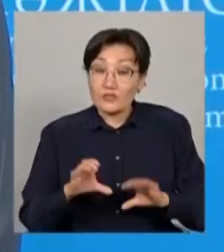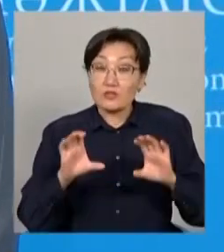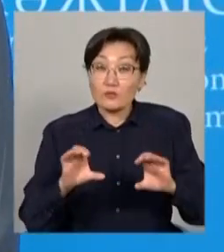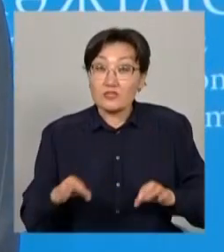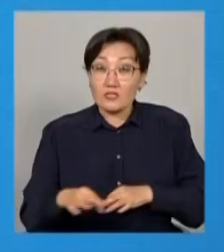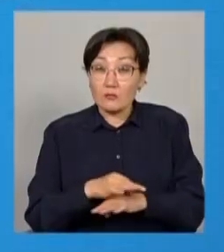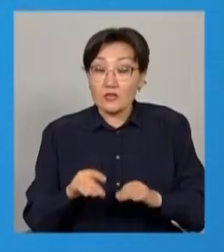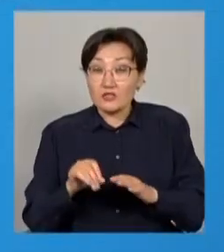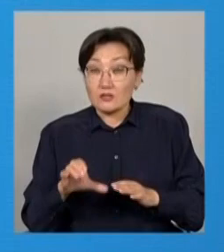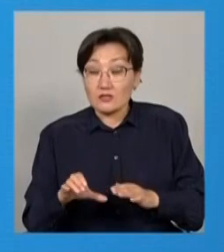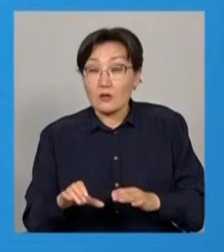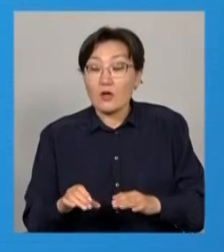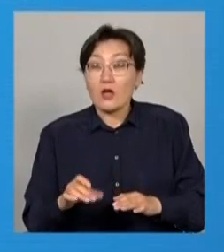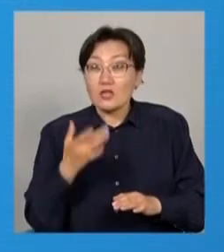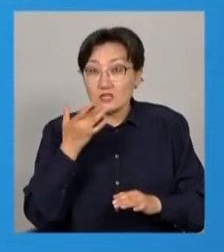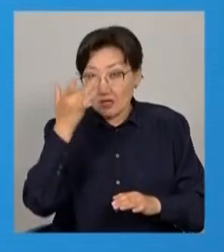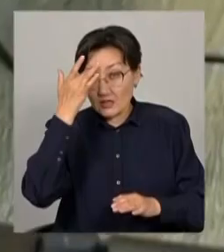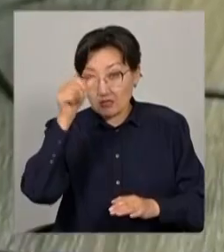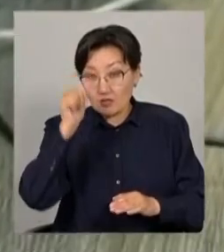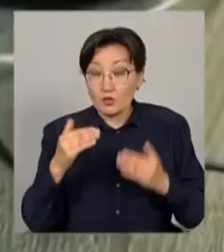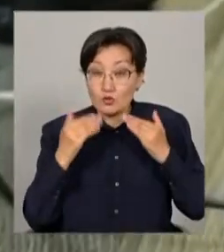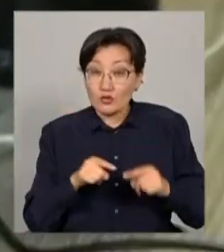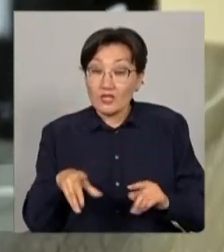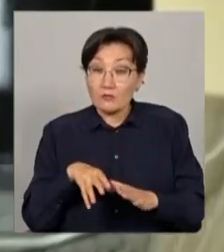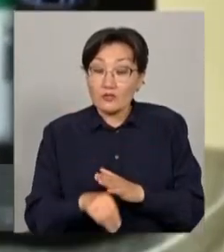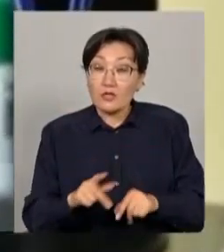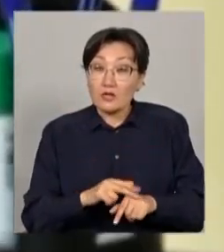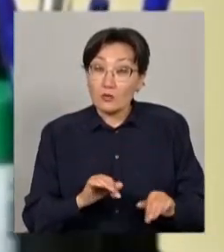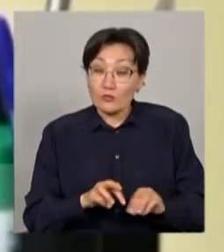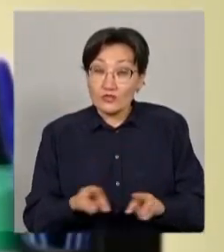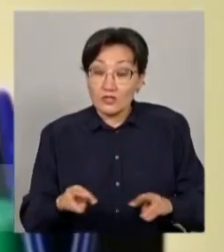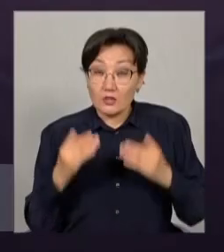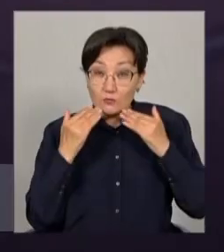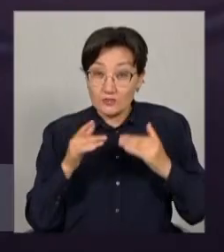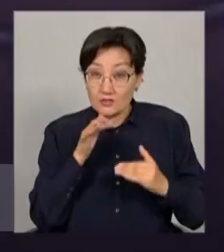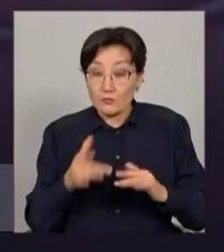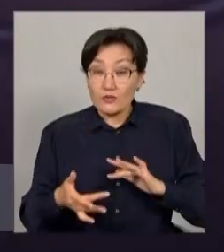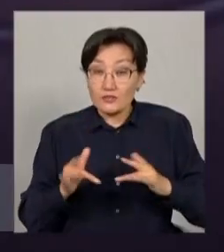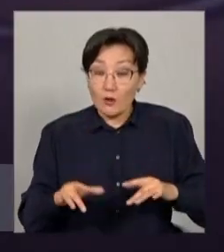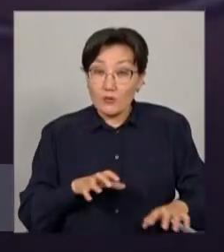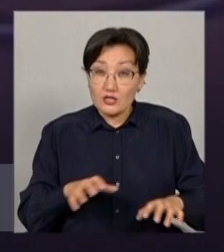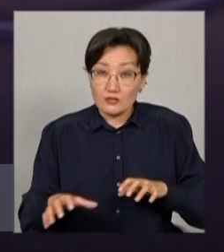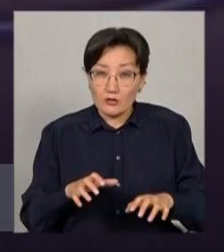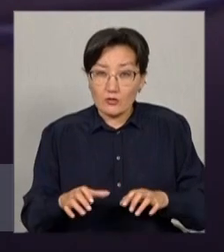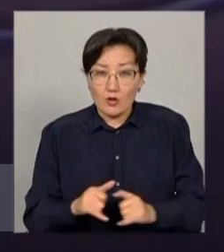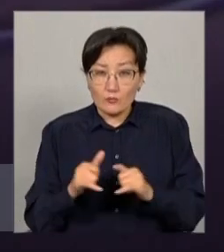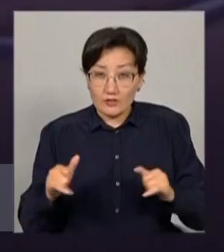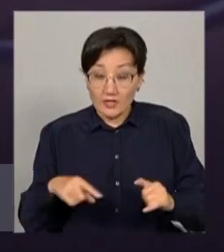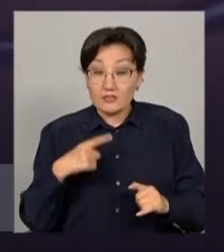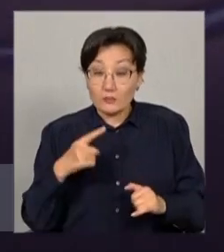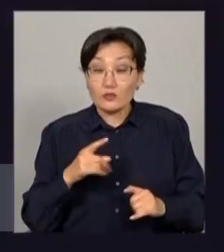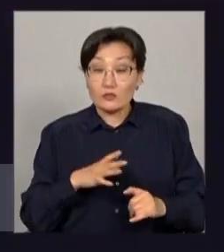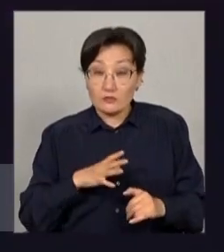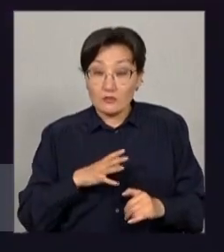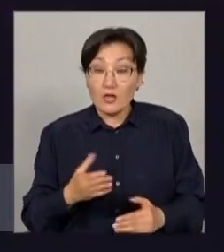жобасы мәжіліске маусым айының соңына дейін енгізіледі. Ішкі істер министрлігі соңғы уақытта интернет алаяқтықтың белең алып бара жатқанын